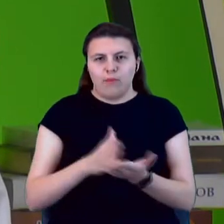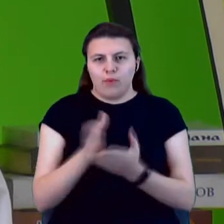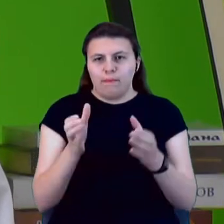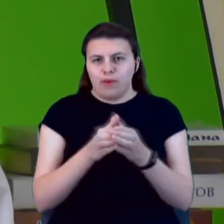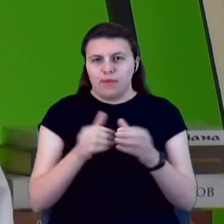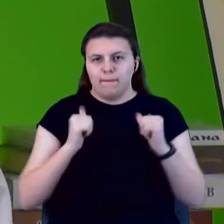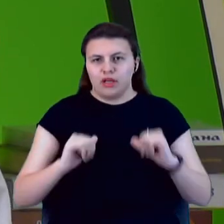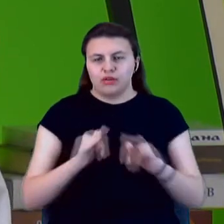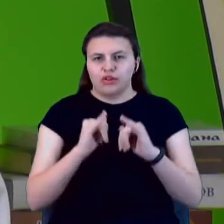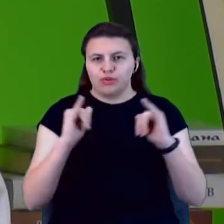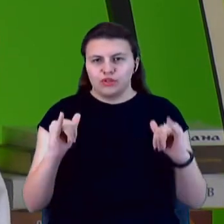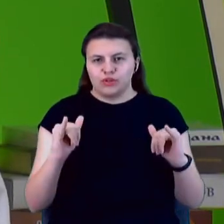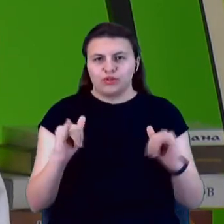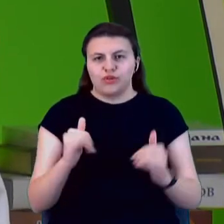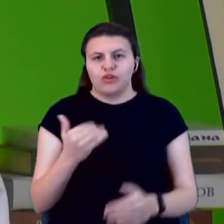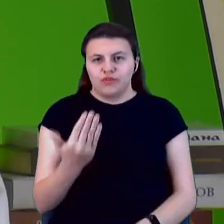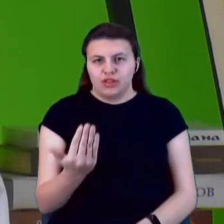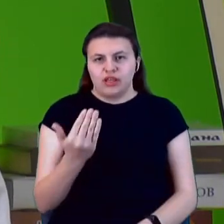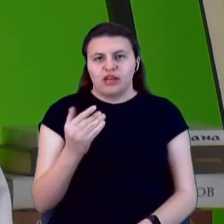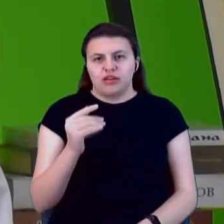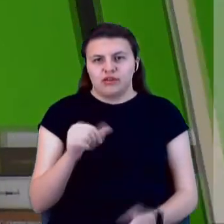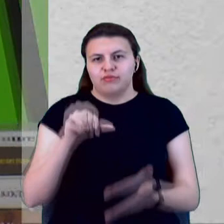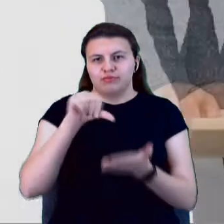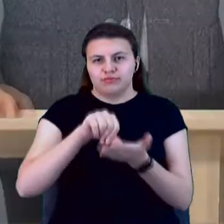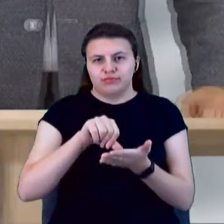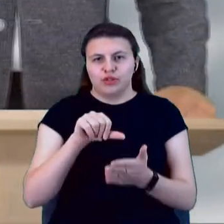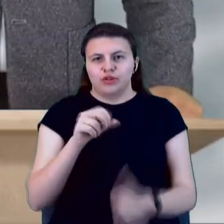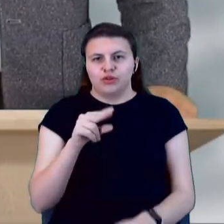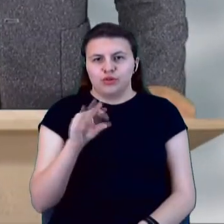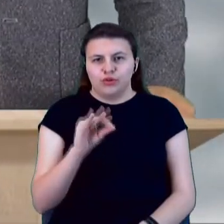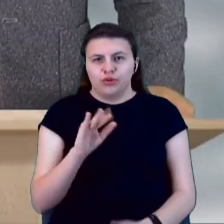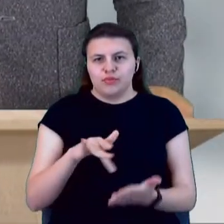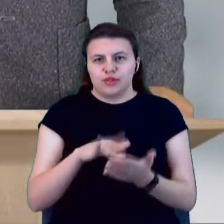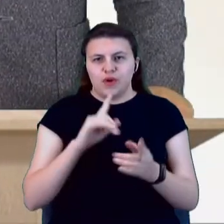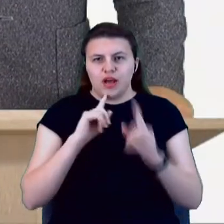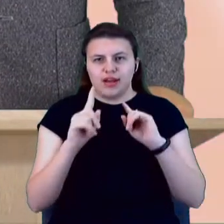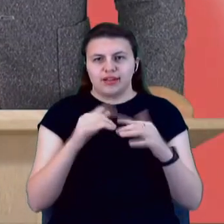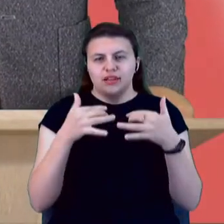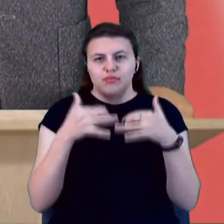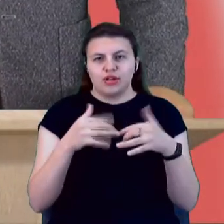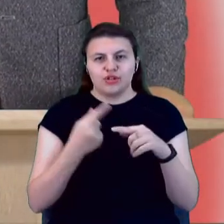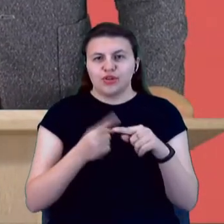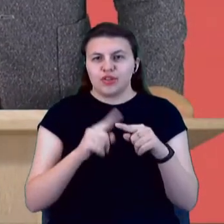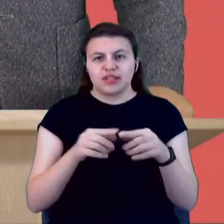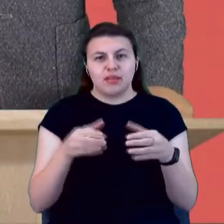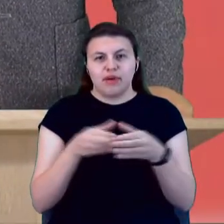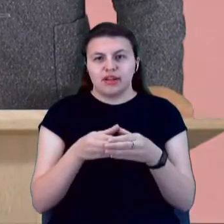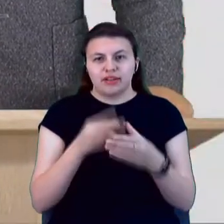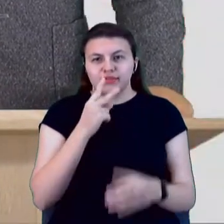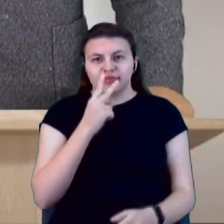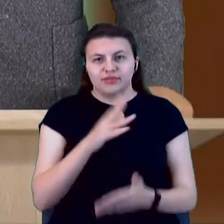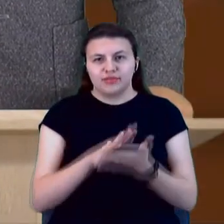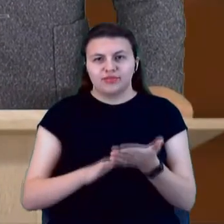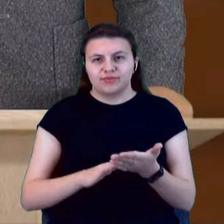та розвитку». Саме від неї він балотується до міської ради Краматорська. Що це за партія? Дивіться далі.